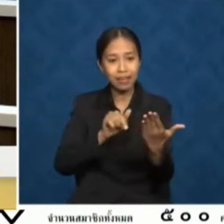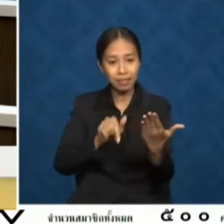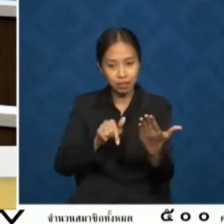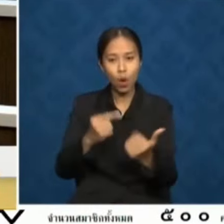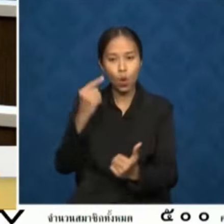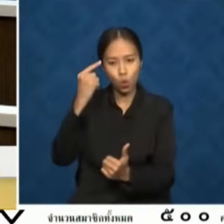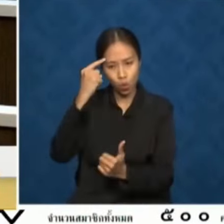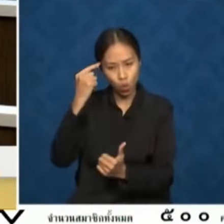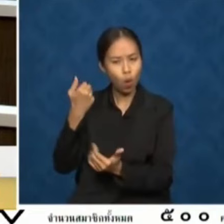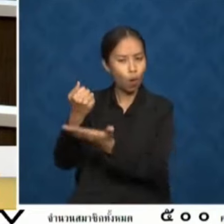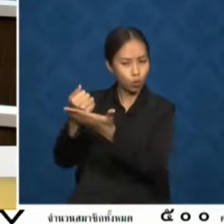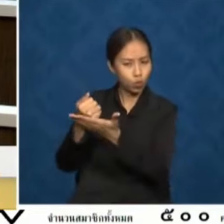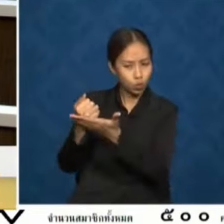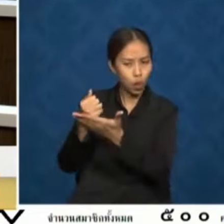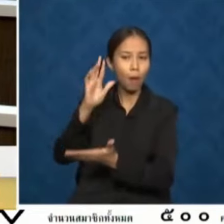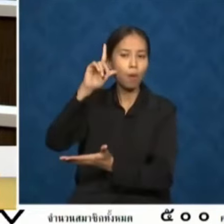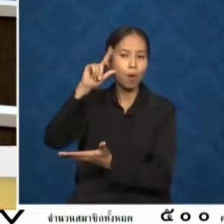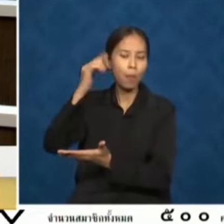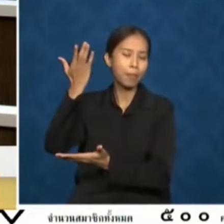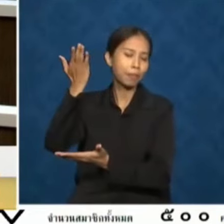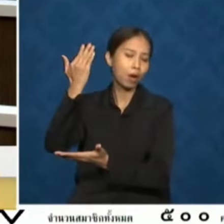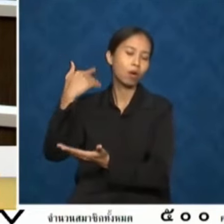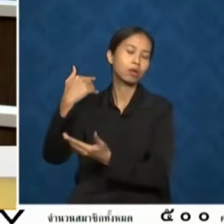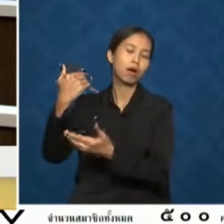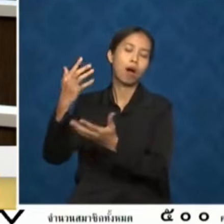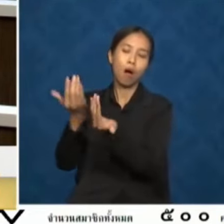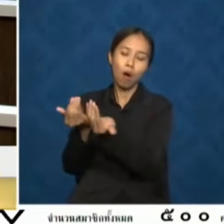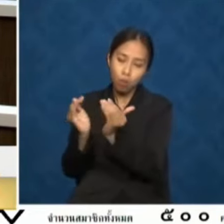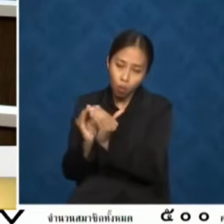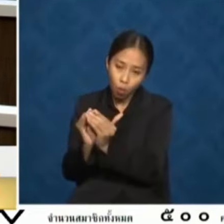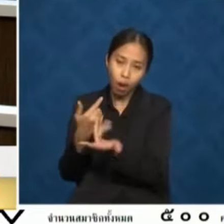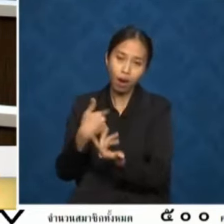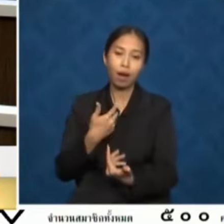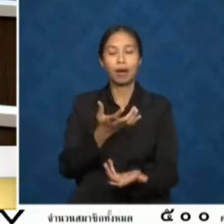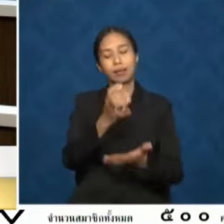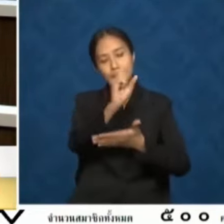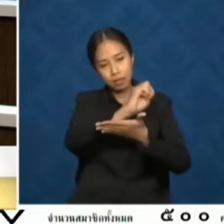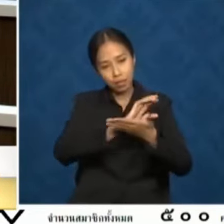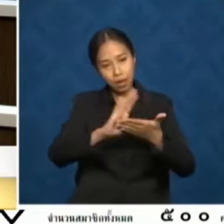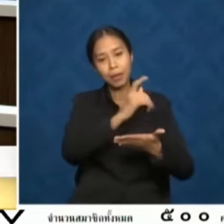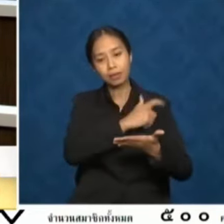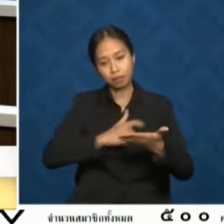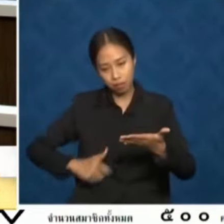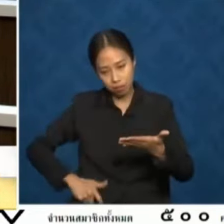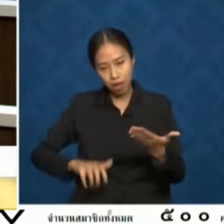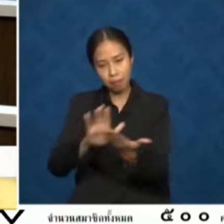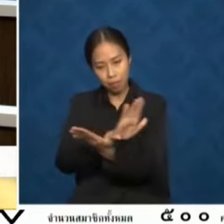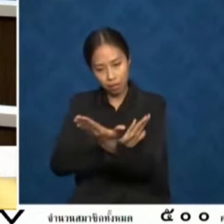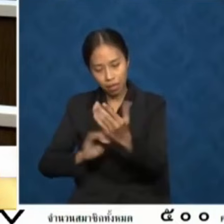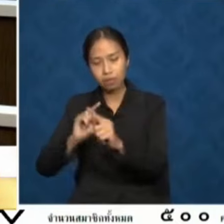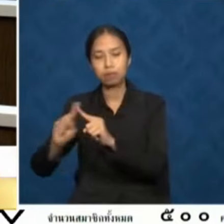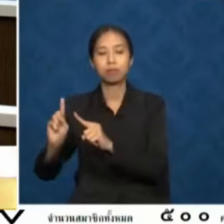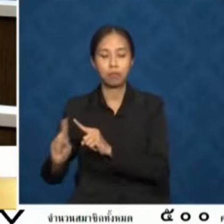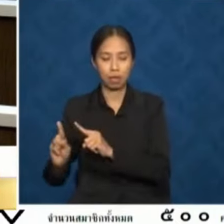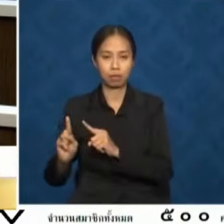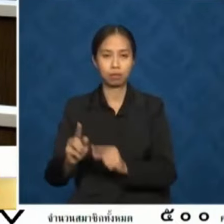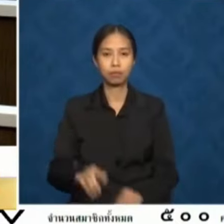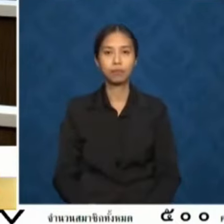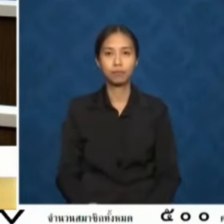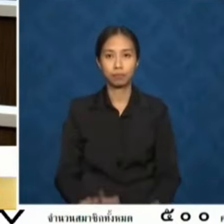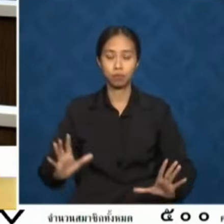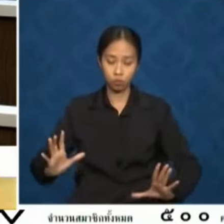ณพ่อแม่ปู่ย่าตายายสังคมสถาบันประเทศชาติโดยเฉพาะสถาบันพระมหากษัตริย์สรุป